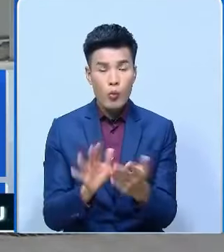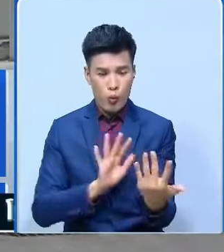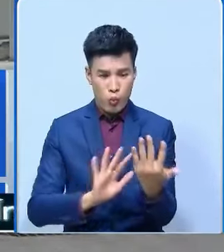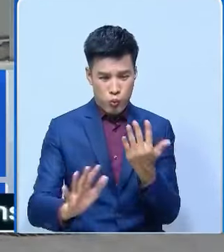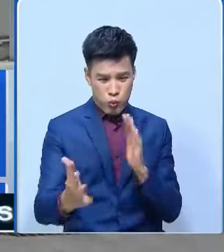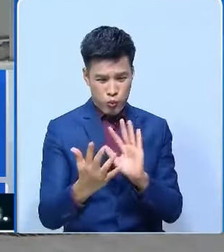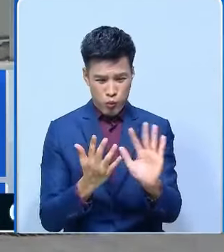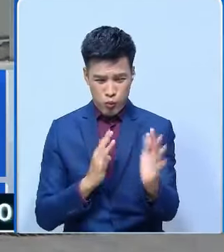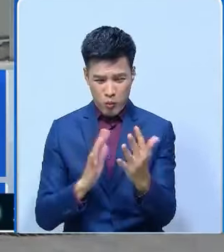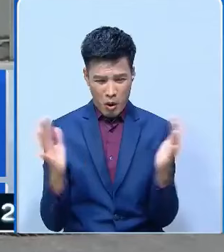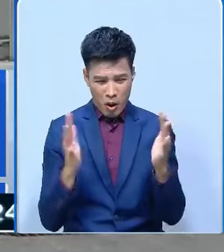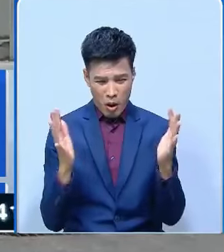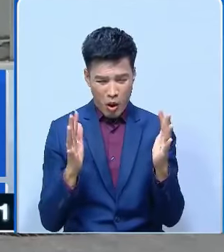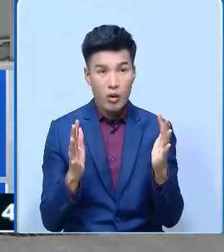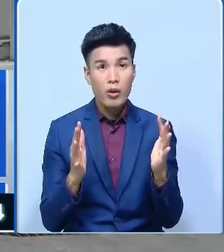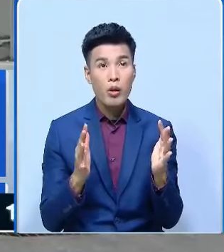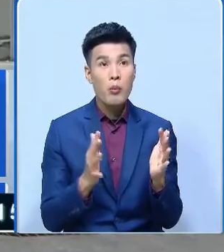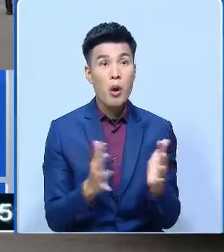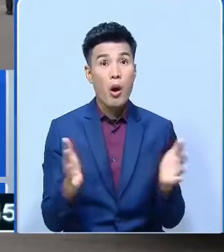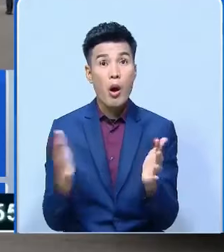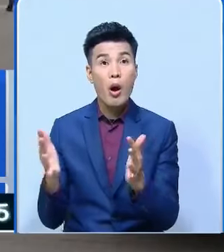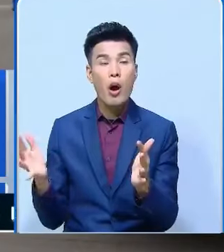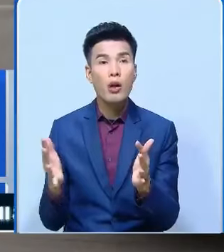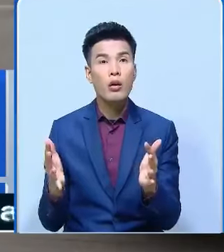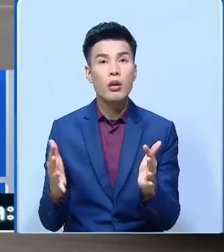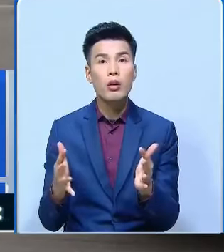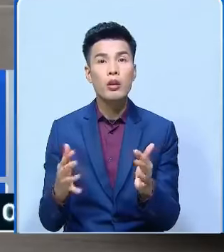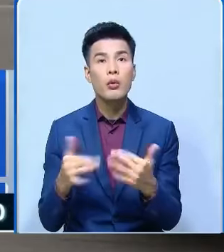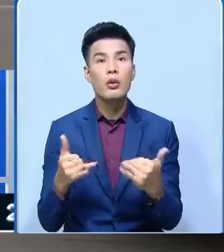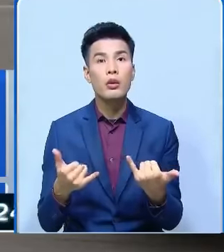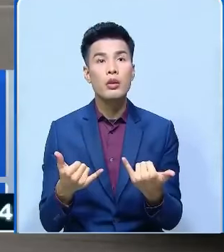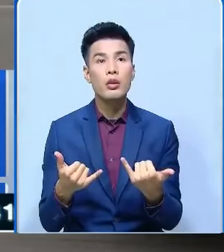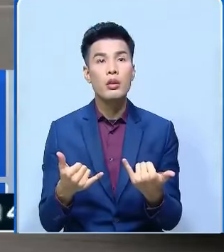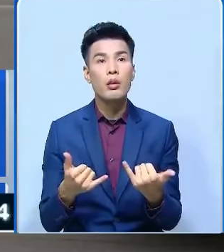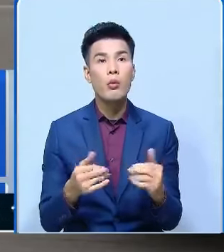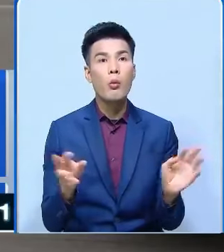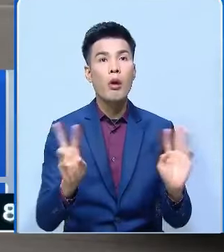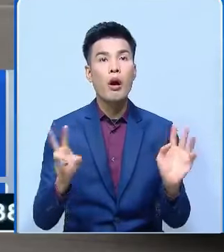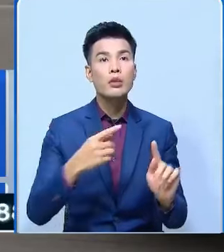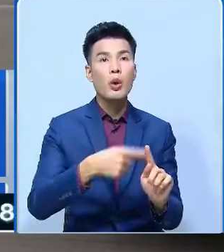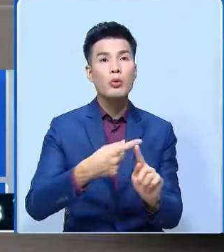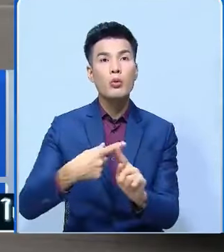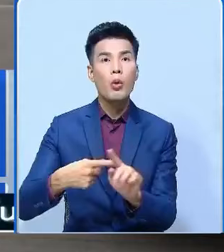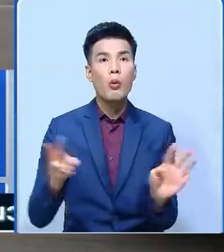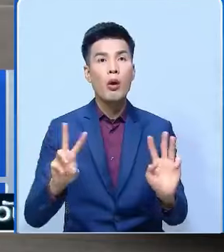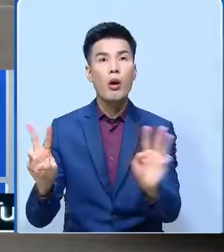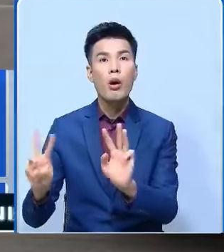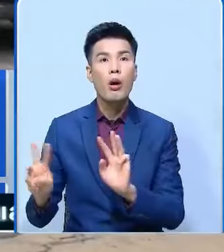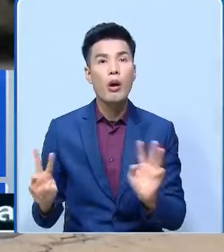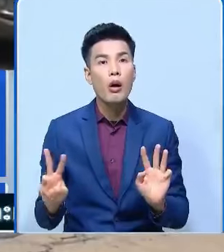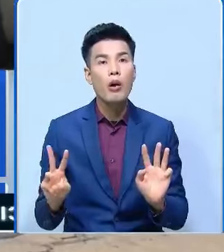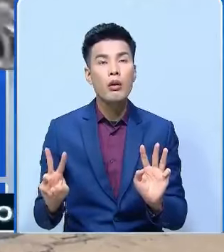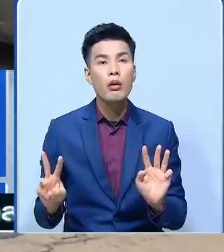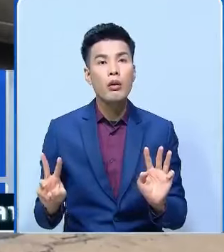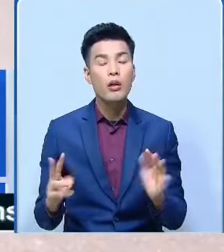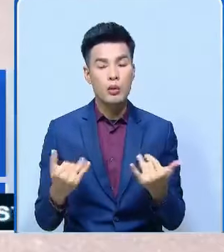บูมมากอ่ะมันก็ไปตั้งหลายซอยก ็ ไปดูมาล่าสุดอ่ะมีแต่ป้ายติดให้เช่าว่างให้เช่าว่างให้เช่าทั้งนั้นเลยคราวเนี้ยทีมข่าว